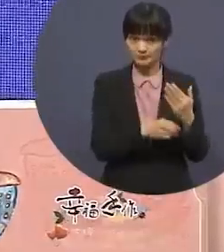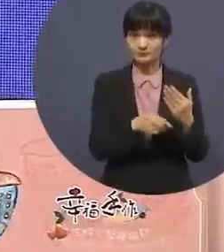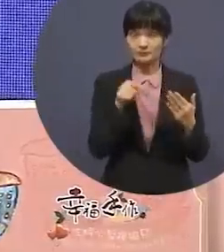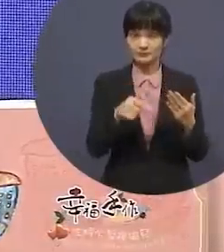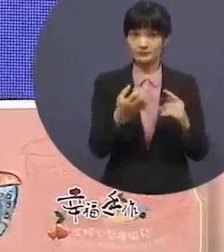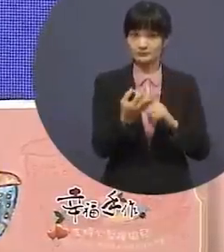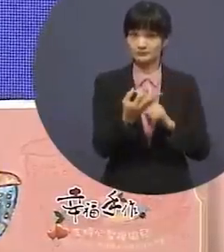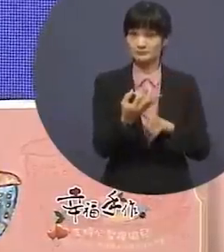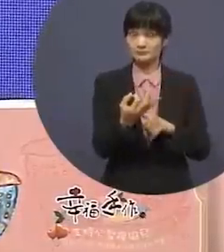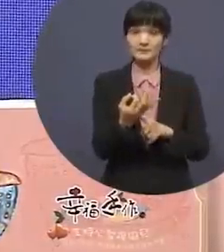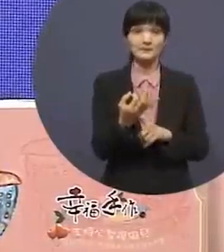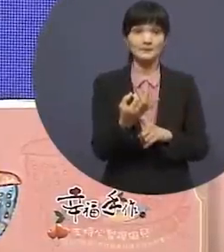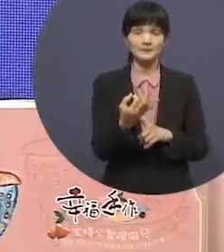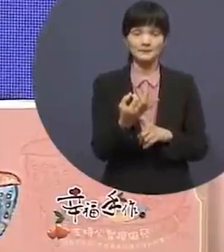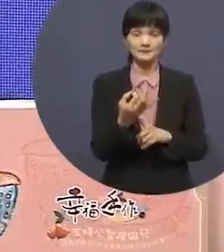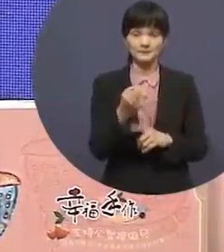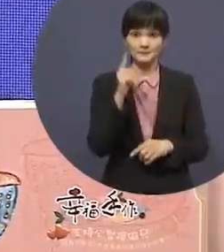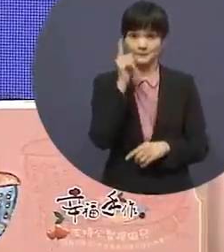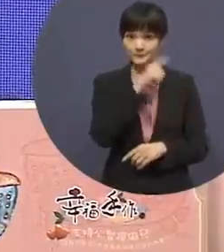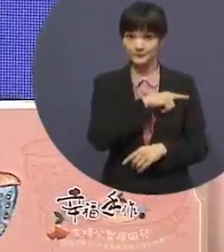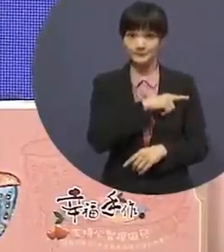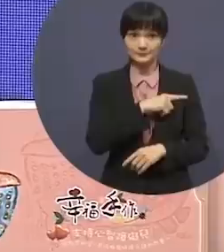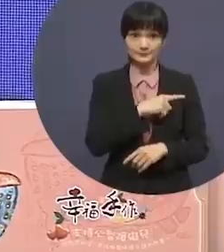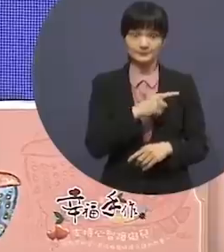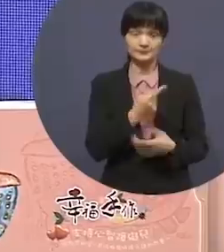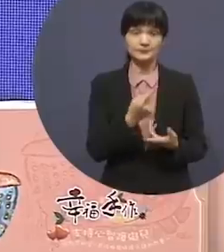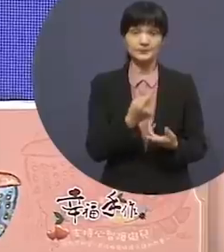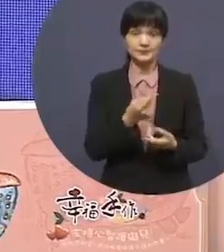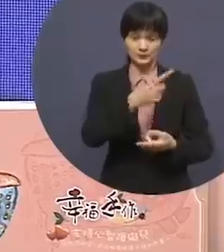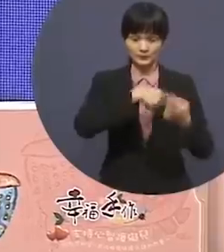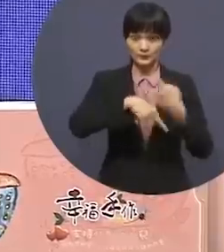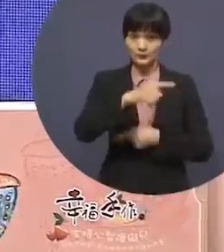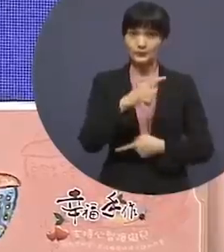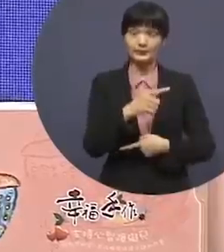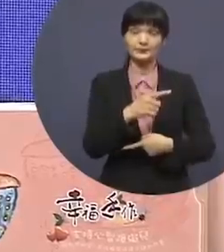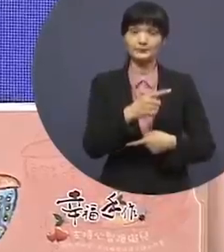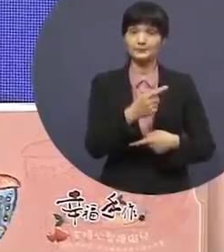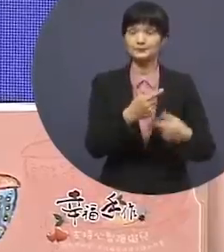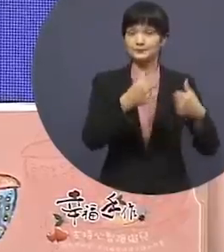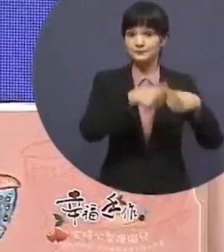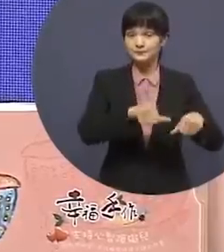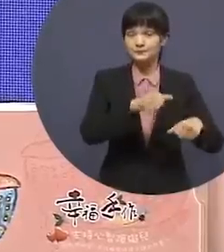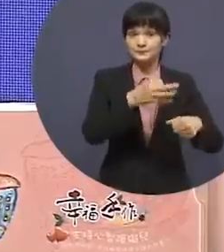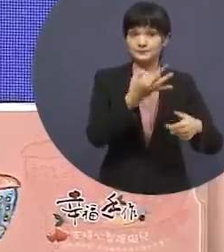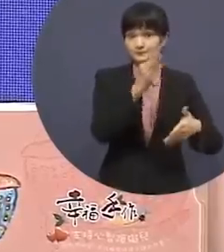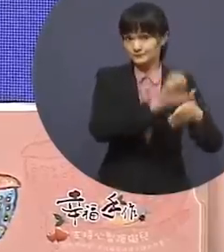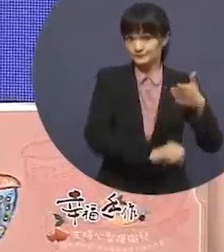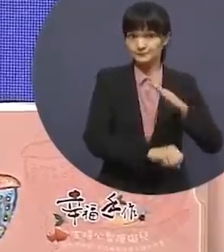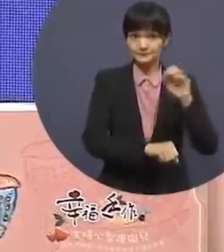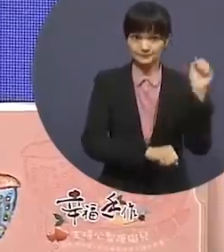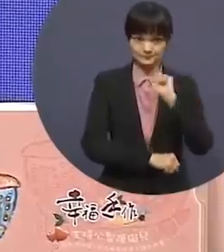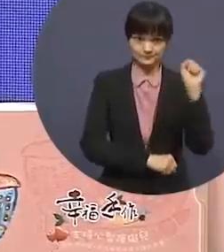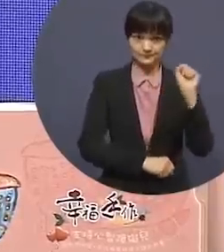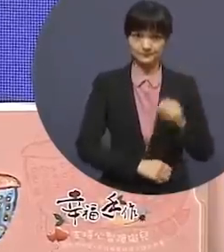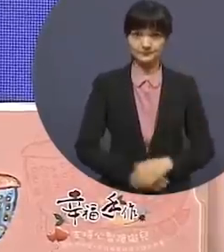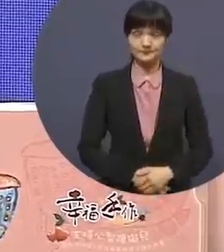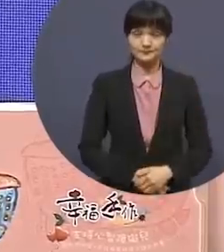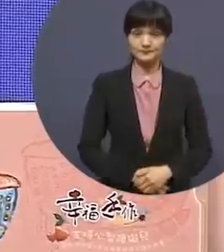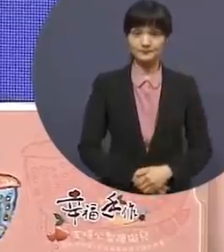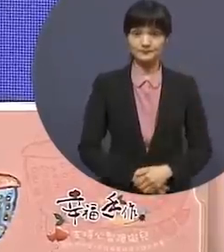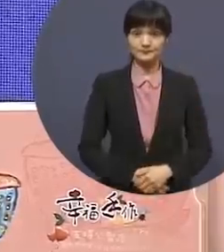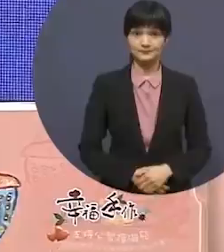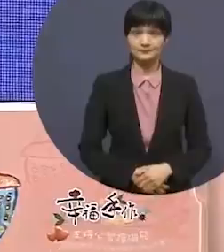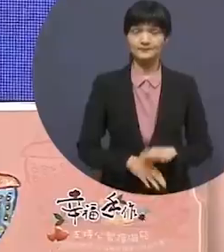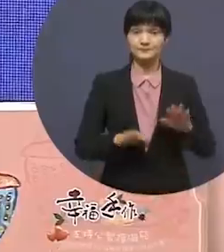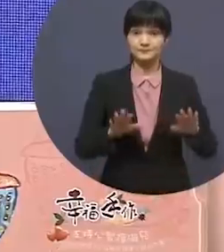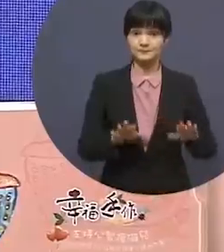押扣押等等这一个标的。所以我们现在其实在申请的过程中劳工的这